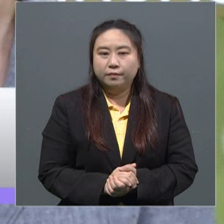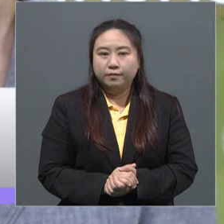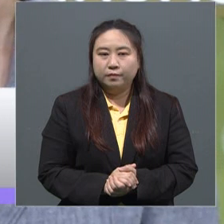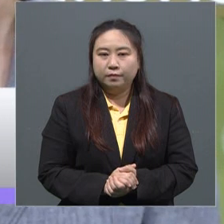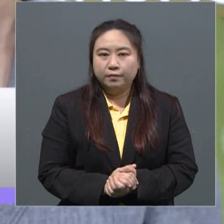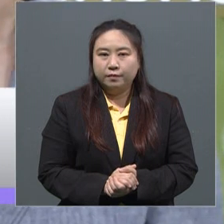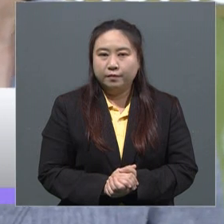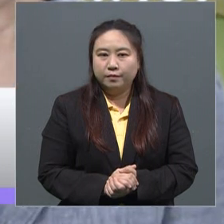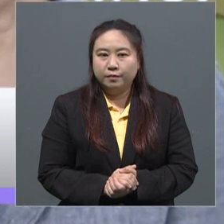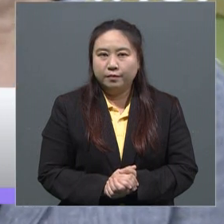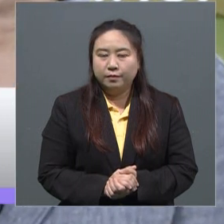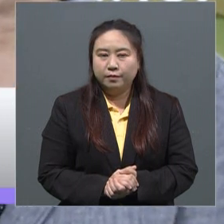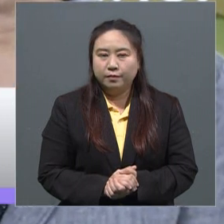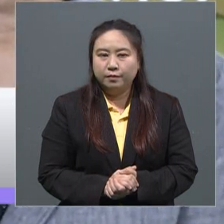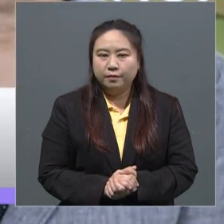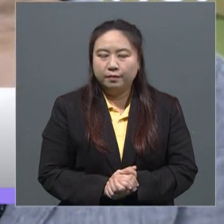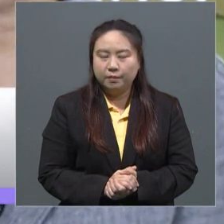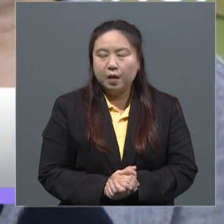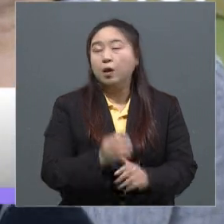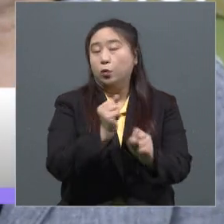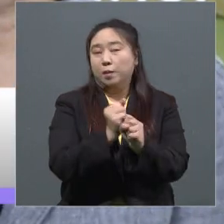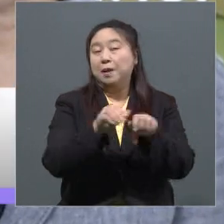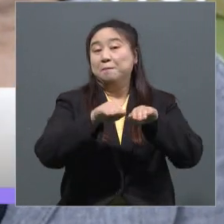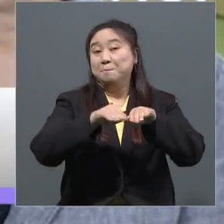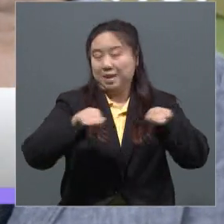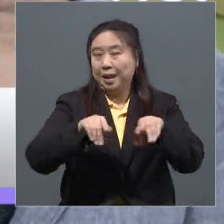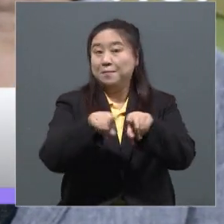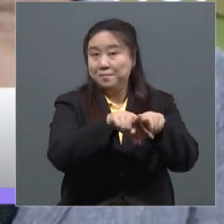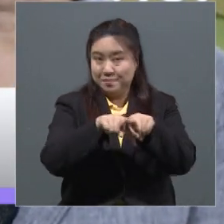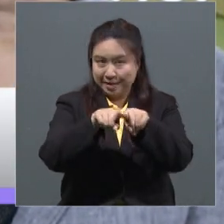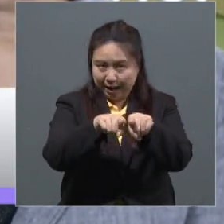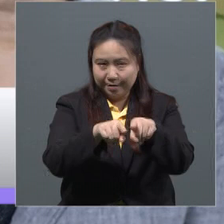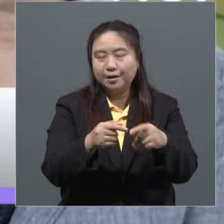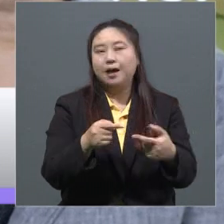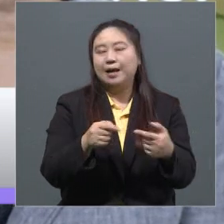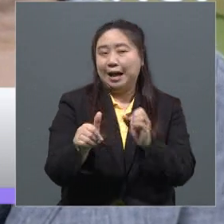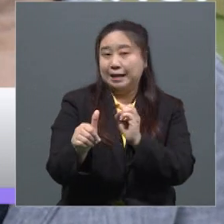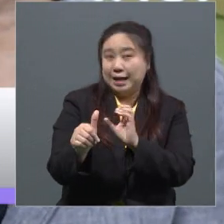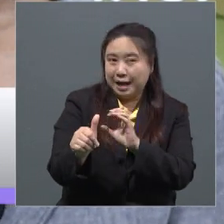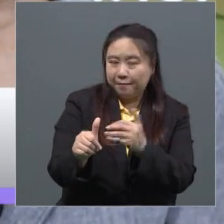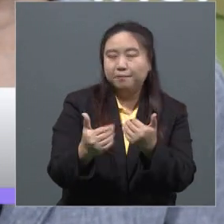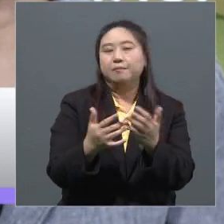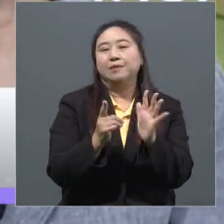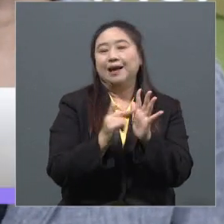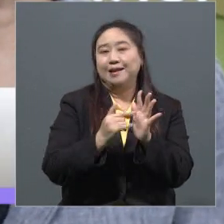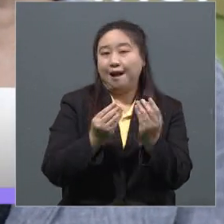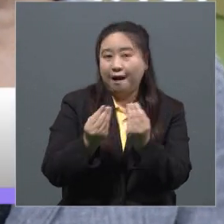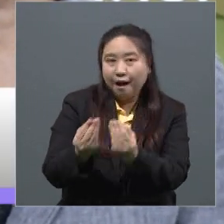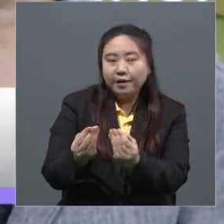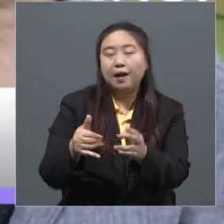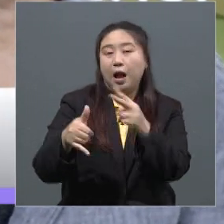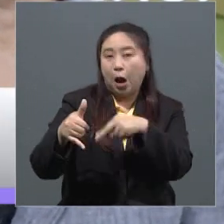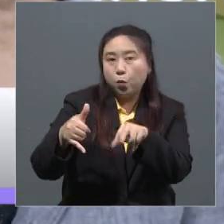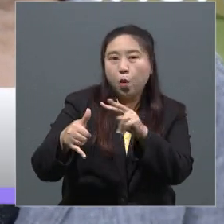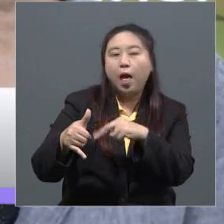ได้รับยาแล้วนะคร ับให้เป็นมาตรฐานเดียวกันการให้คำแนะนำก็ดีหรือว่าการให้ยาต่างๆการดูแลต่างๆจะมีระ